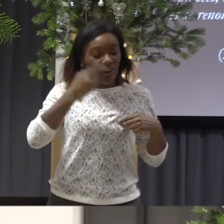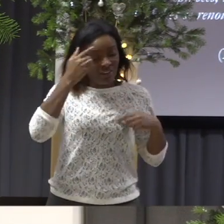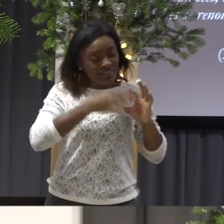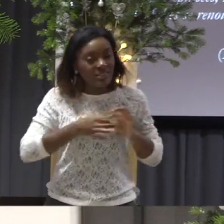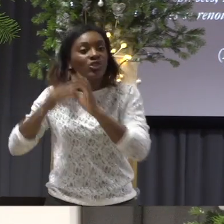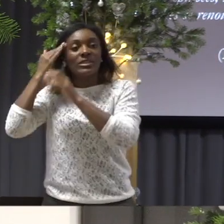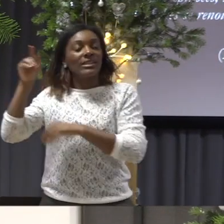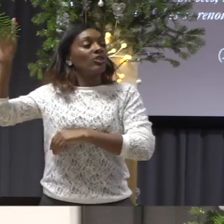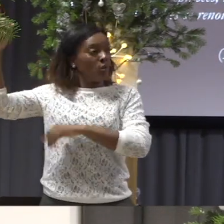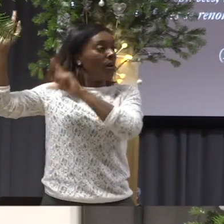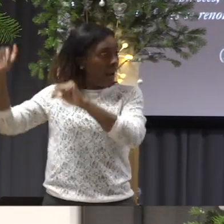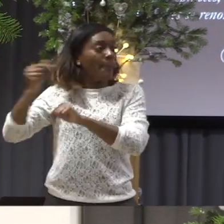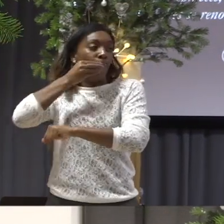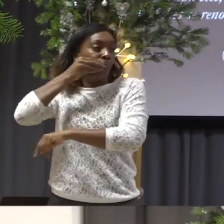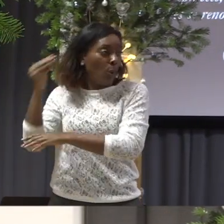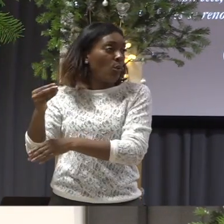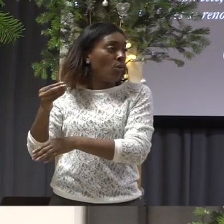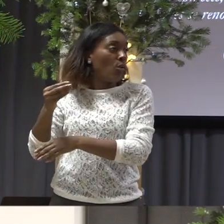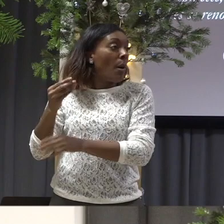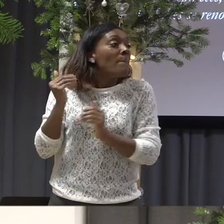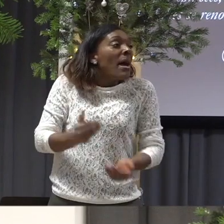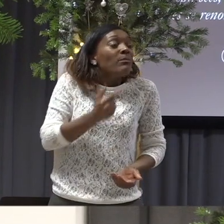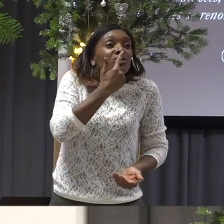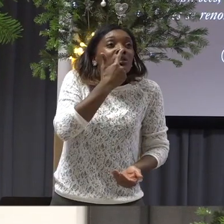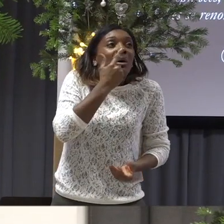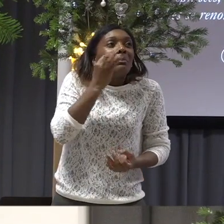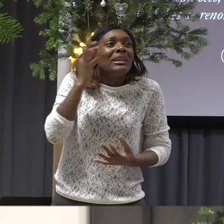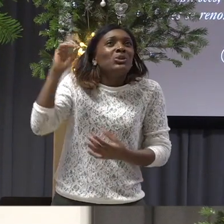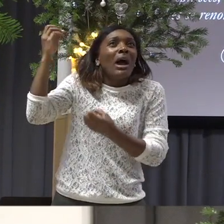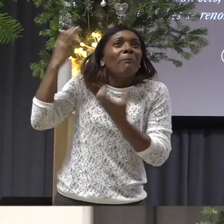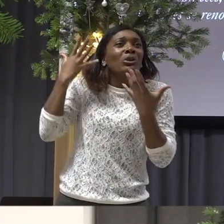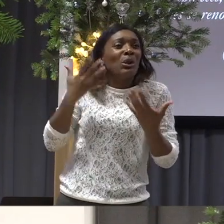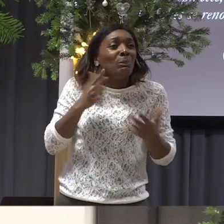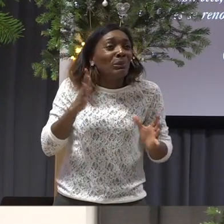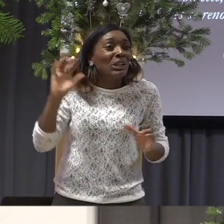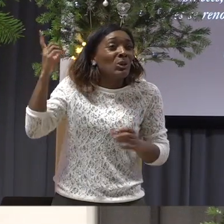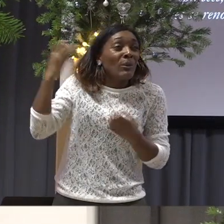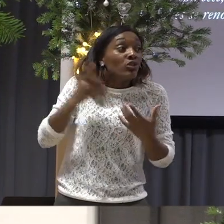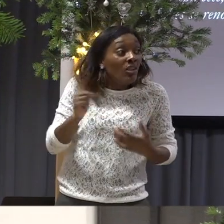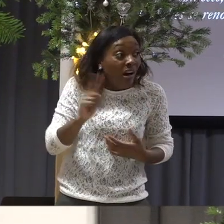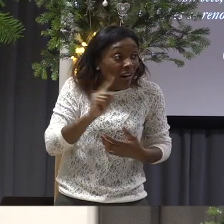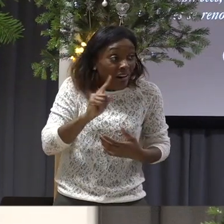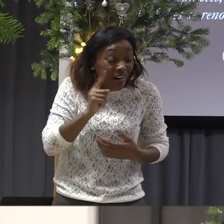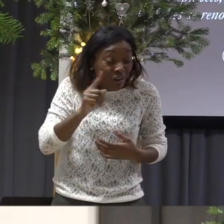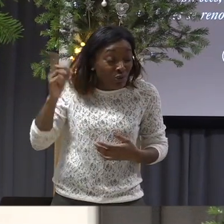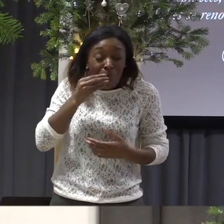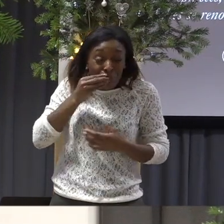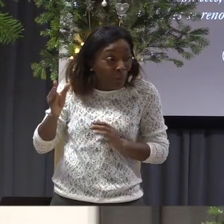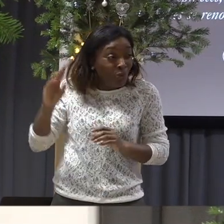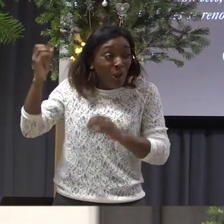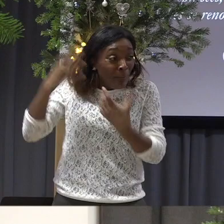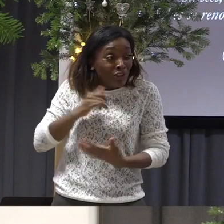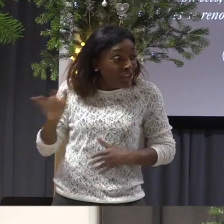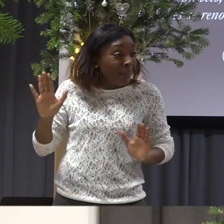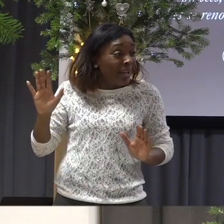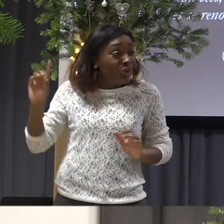j'ai l'impression que Dieu nous a abandonnés, je ne vois rien de concluant, mais Dieu n'a pas cessé d'être bon. Dieu est